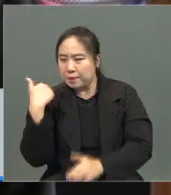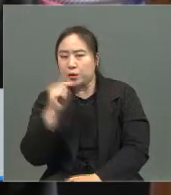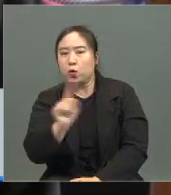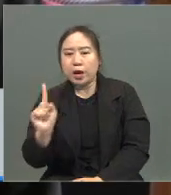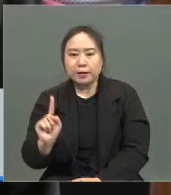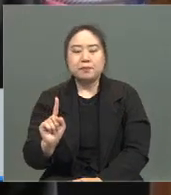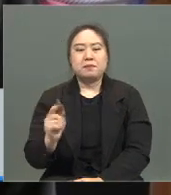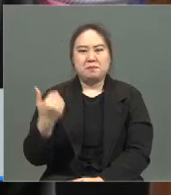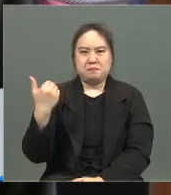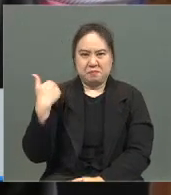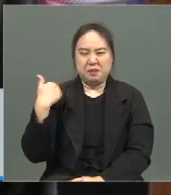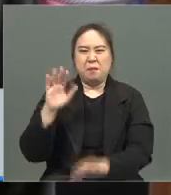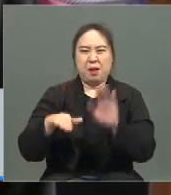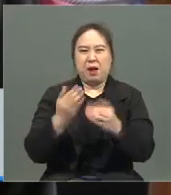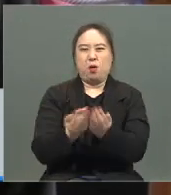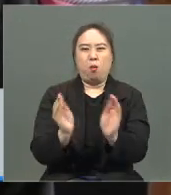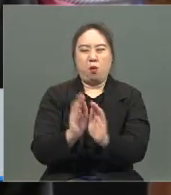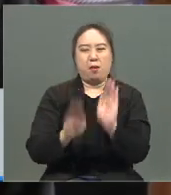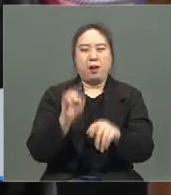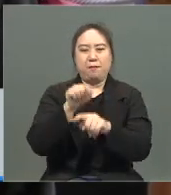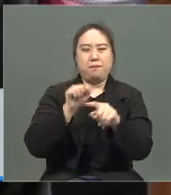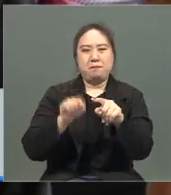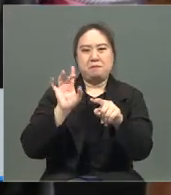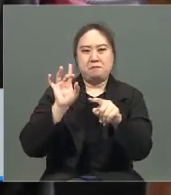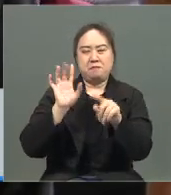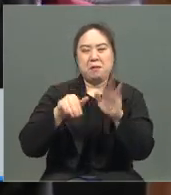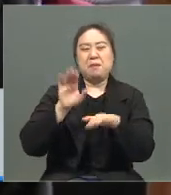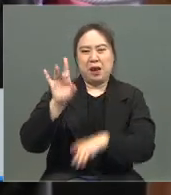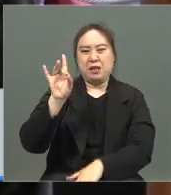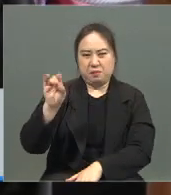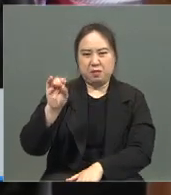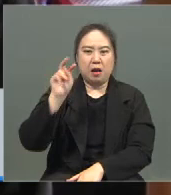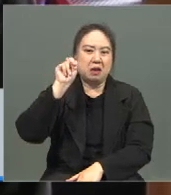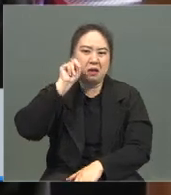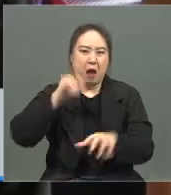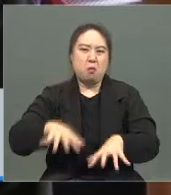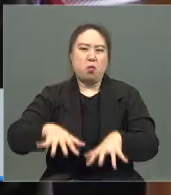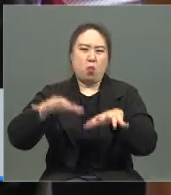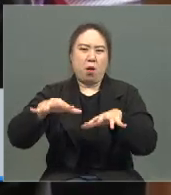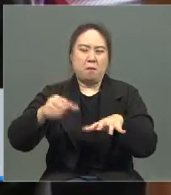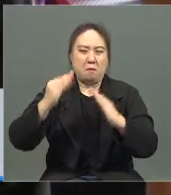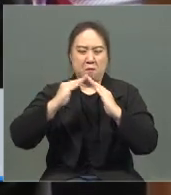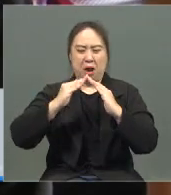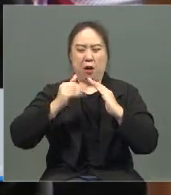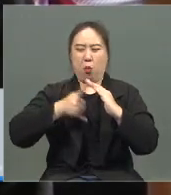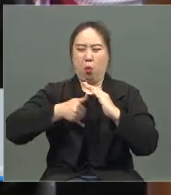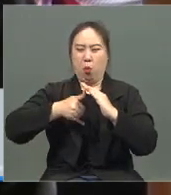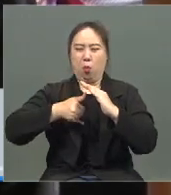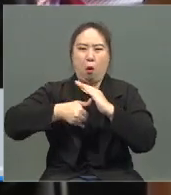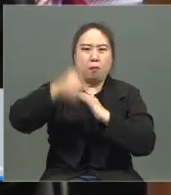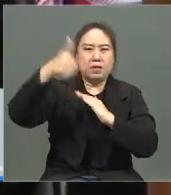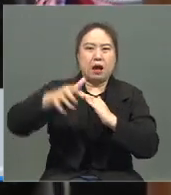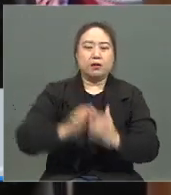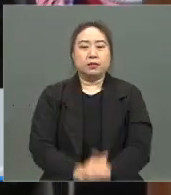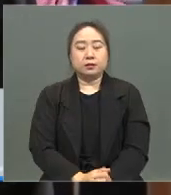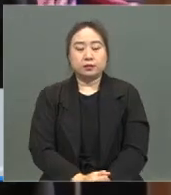ยังประมาณ80ครัวเรือนครับที่เป็นห่วงอยู่น้ำจมออกจากพื้นที่ไม่ได้ครับ แต่เราก็มีหน่วยงานเจ้าหน้าที่